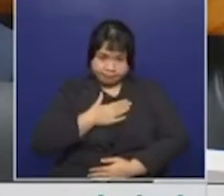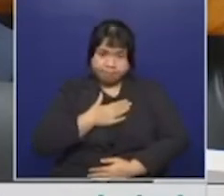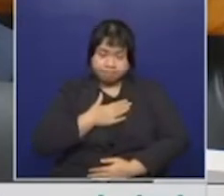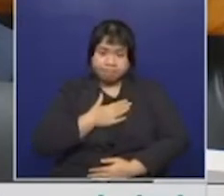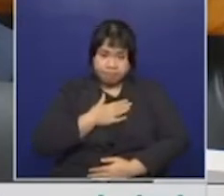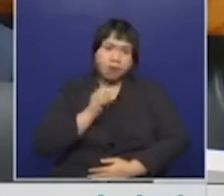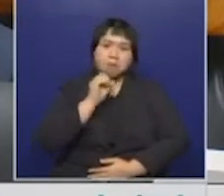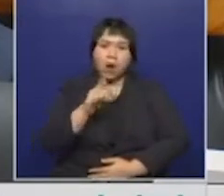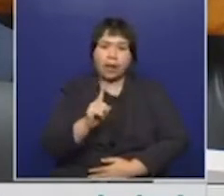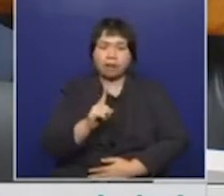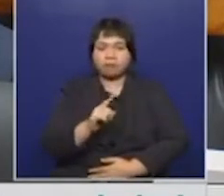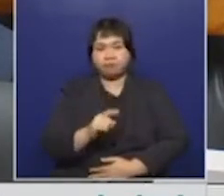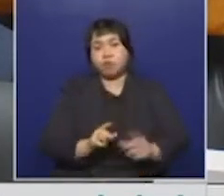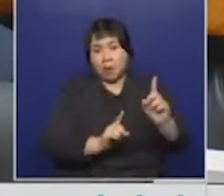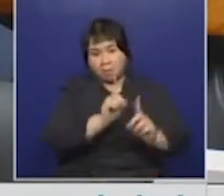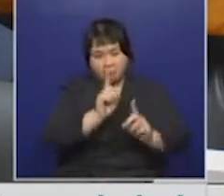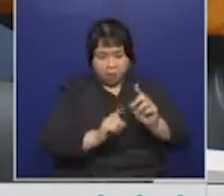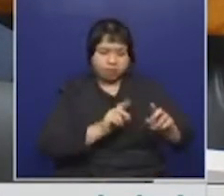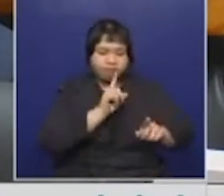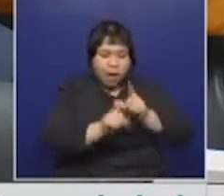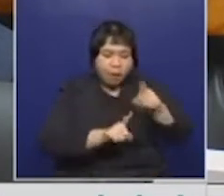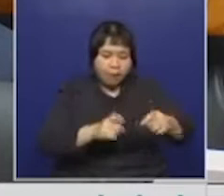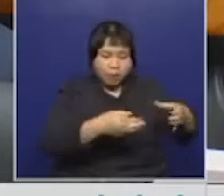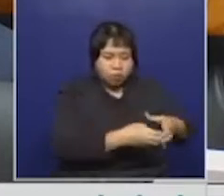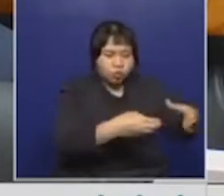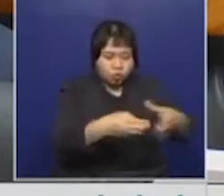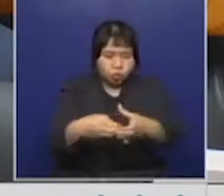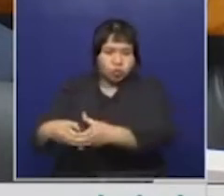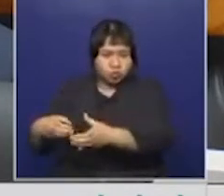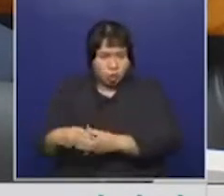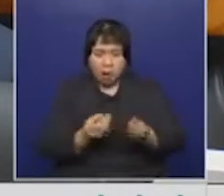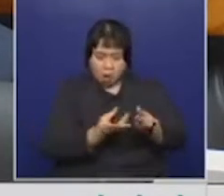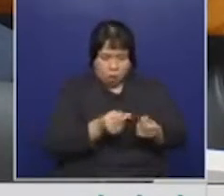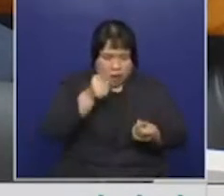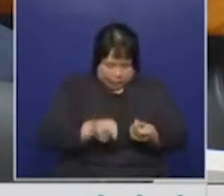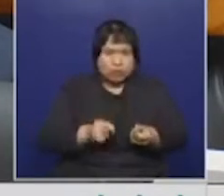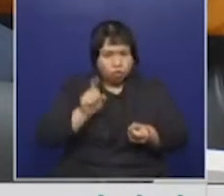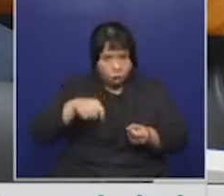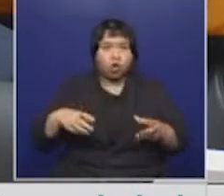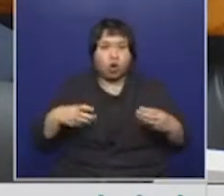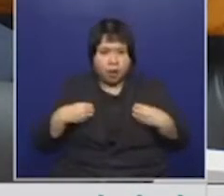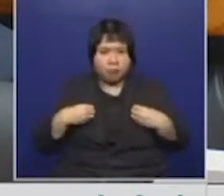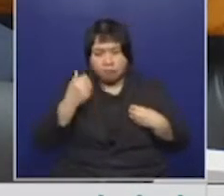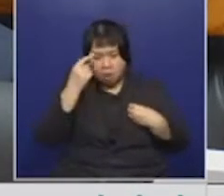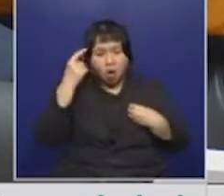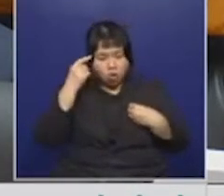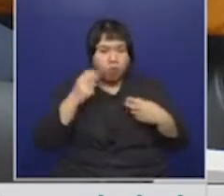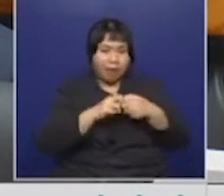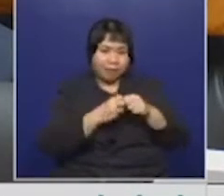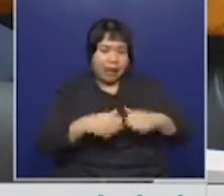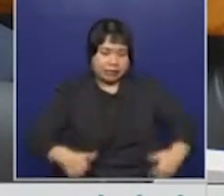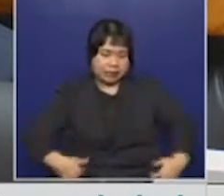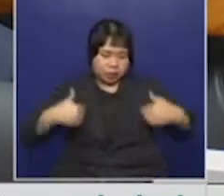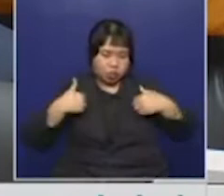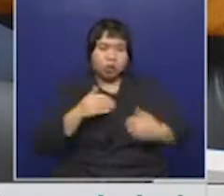แบบสำรวจที่ดีเราต้องตำรวจคนทุกกลุ่มและยอมรับตัวเลขจริงเพราะมันจะช่วยสะท้อนปัญหาความเป็นอยู่ของ